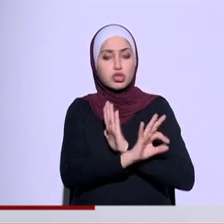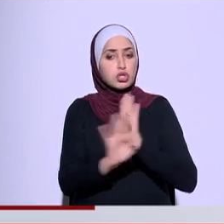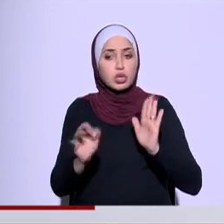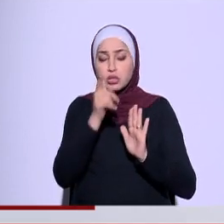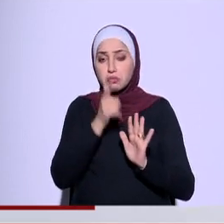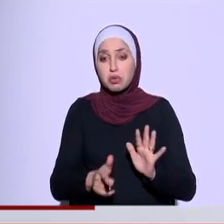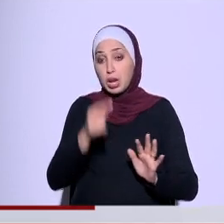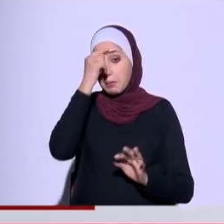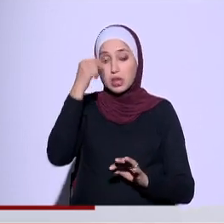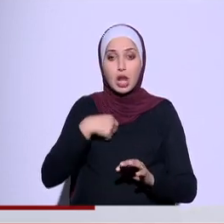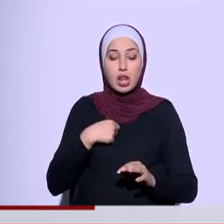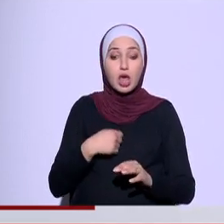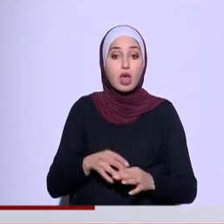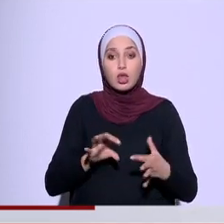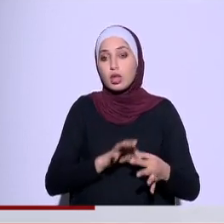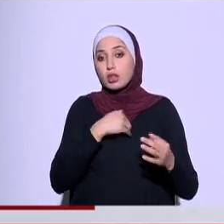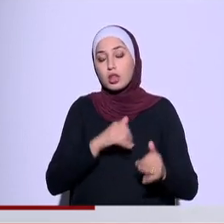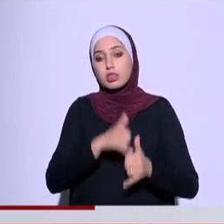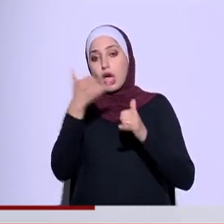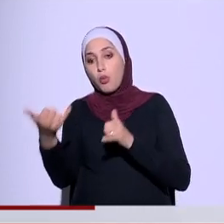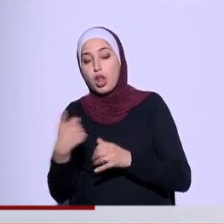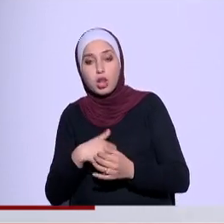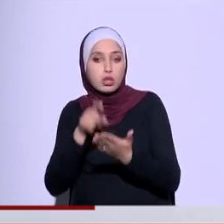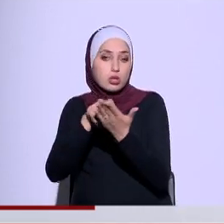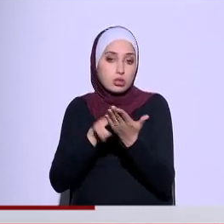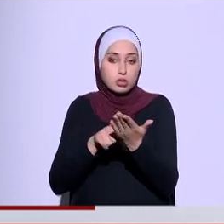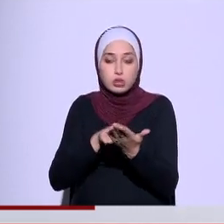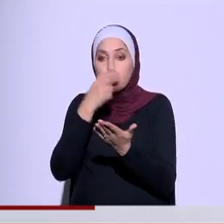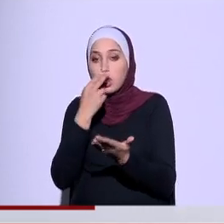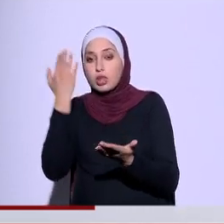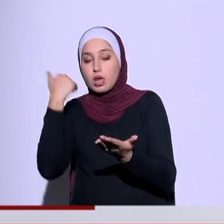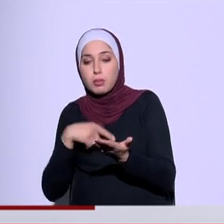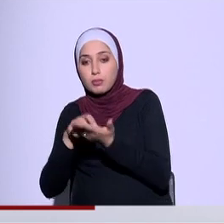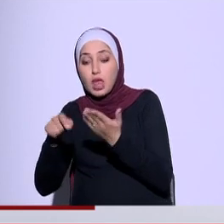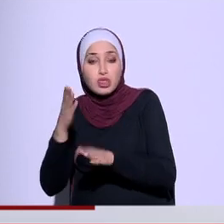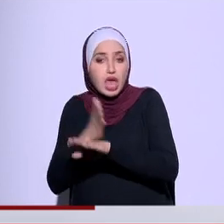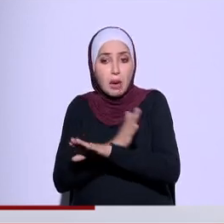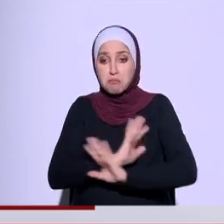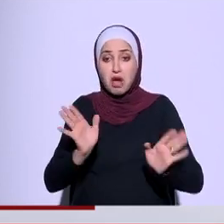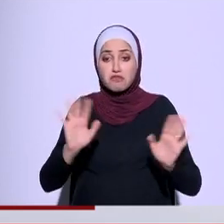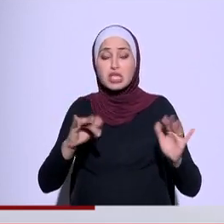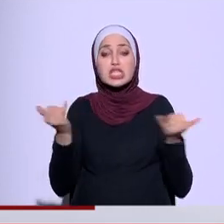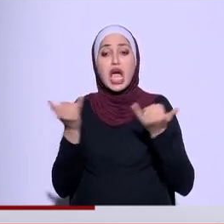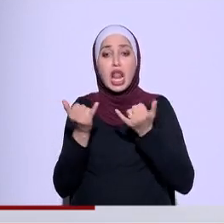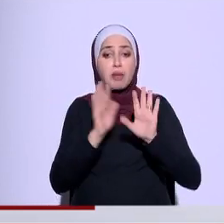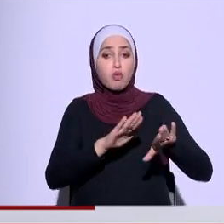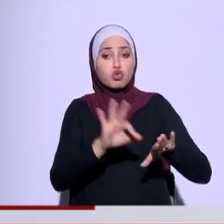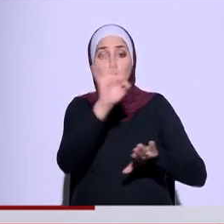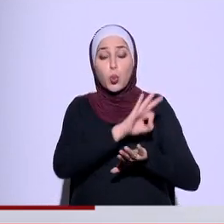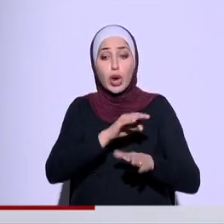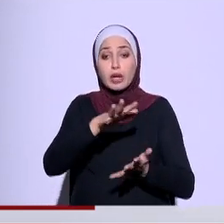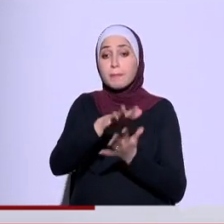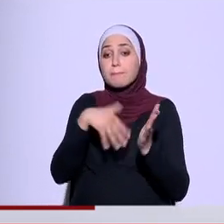وتحويل المستخدمين على مواقع المؤسسات الأخرى مثل النسخة الأولى السابقة للسند. فكل الخدمات هي مبنية داخل تطبيق